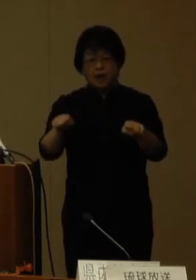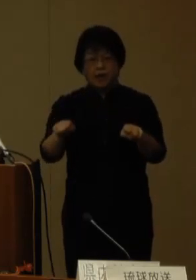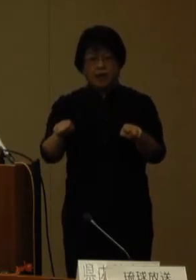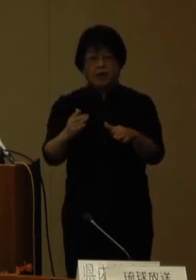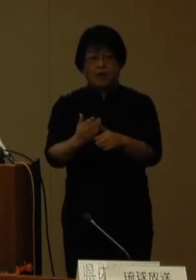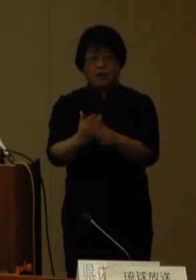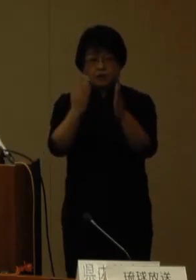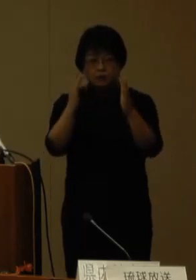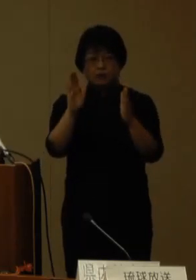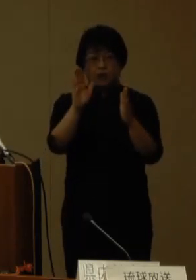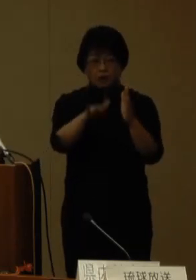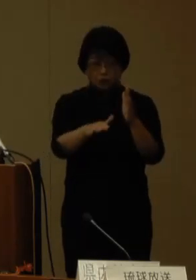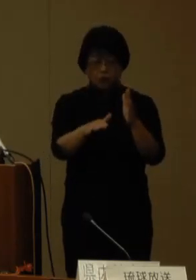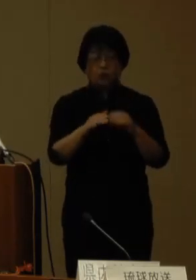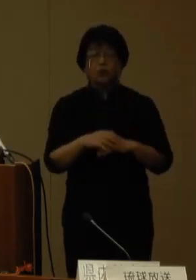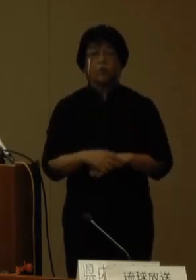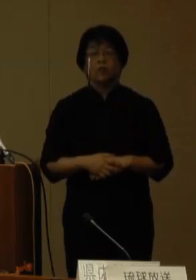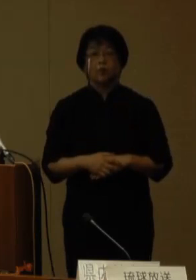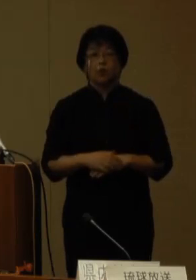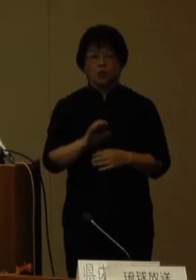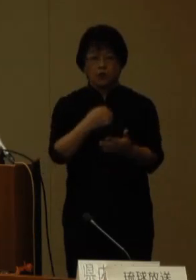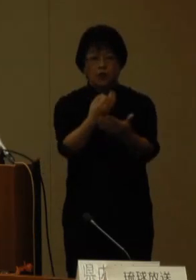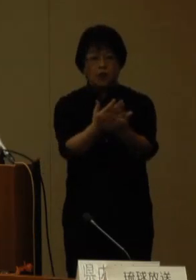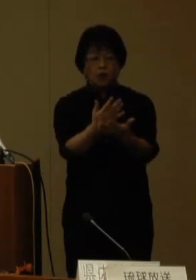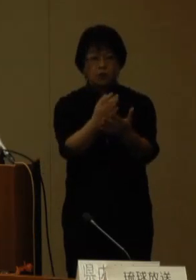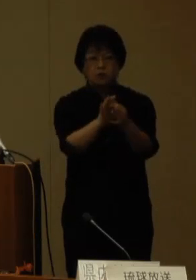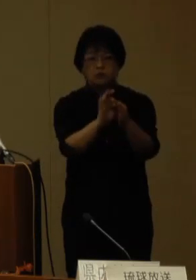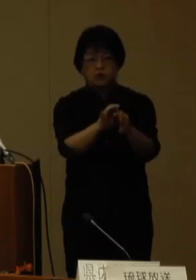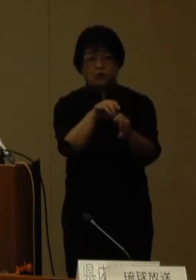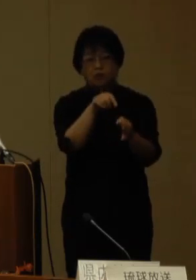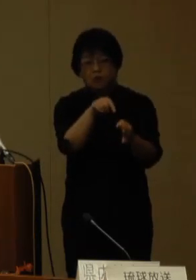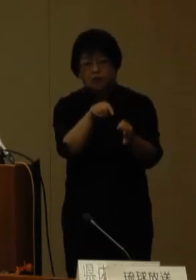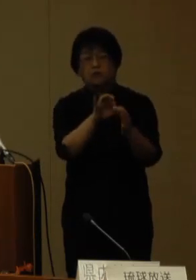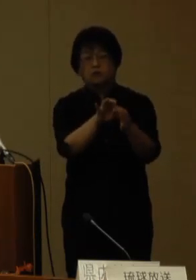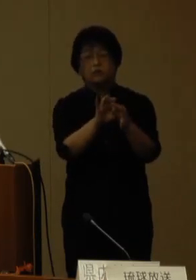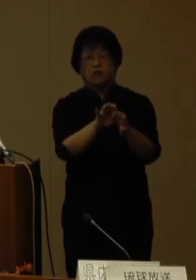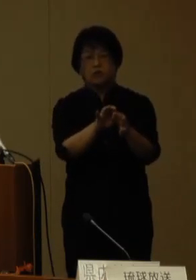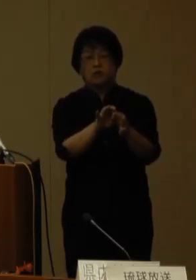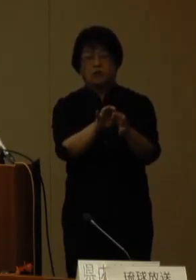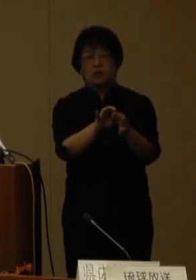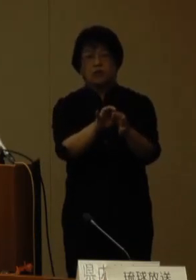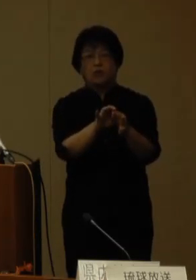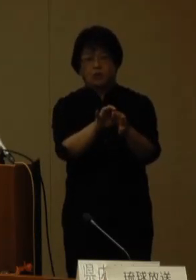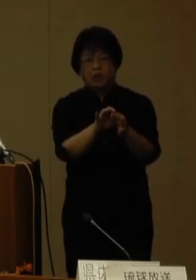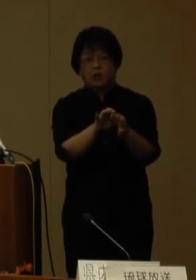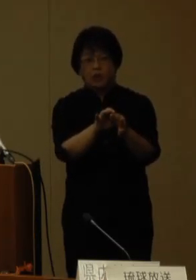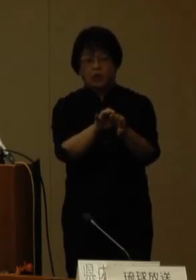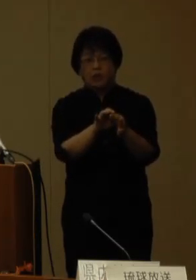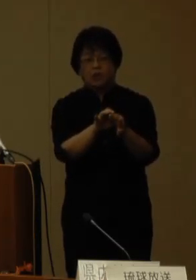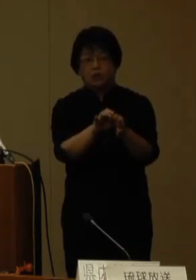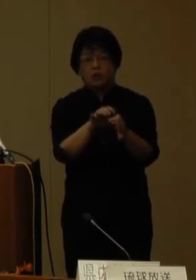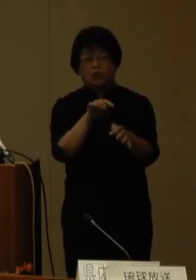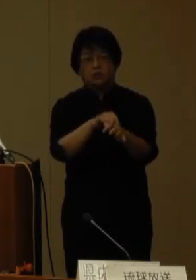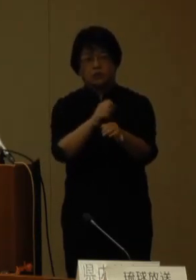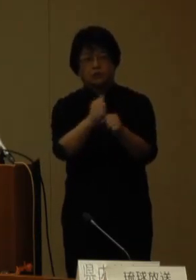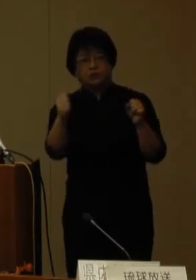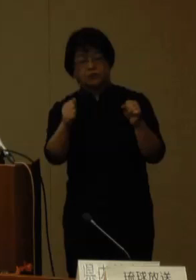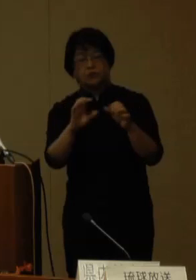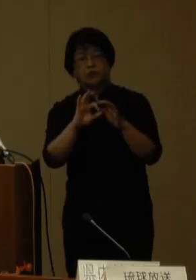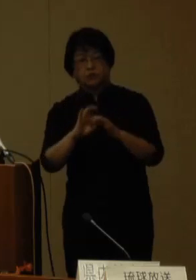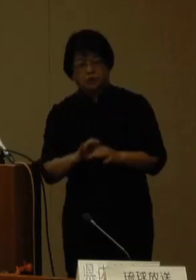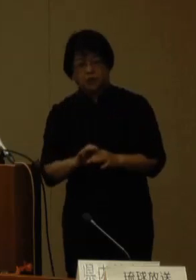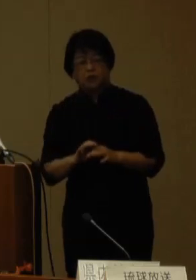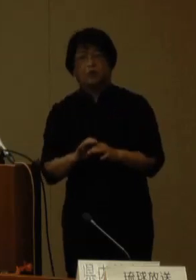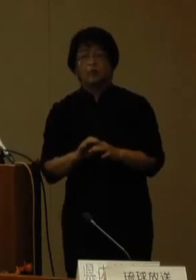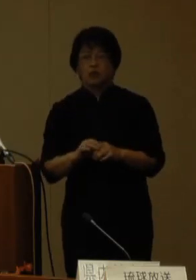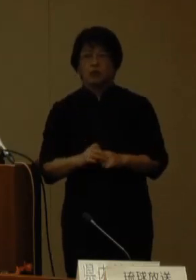ので、過料の手続きは時間的に間に合わないことになります。22